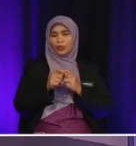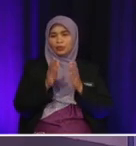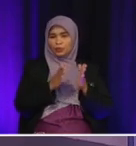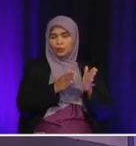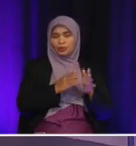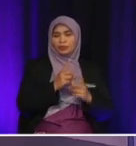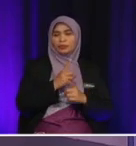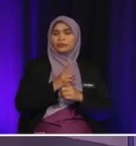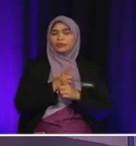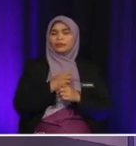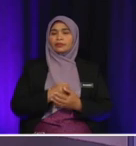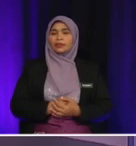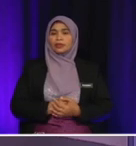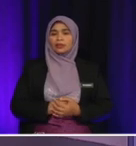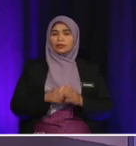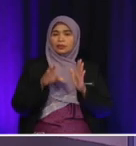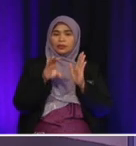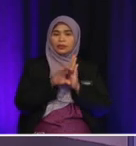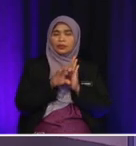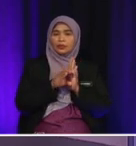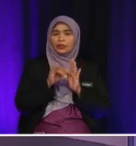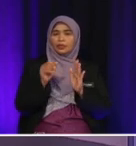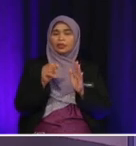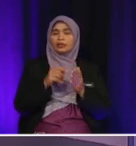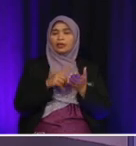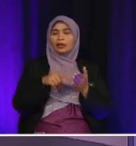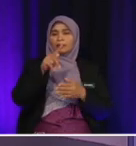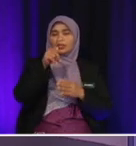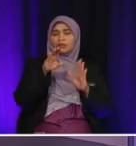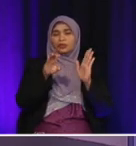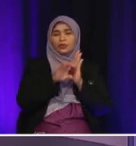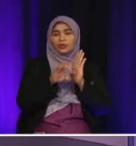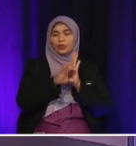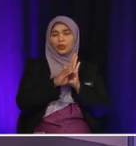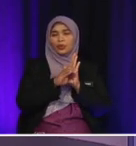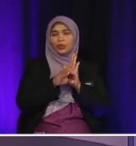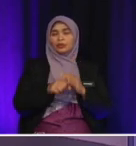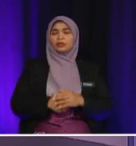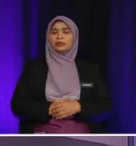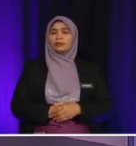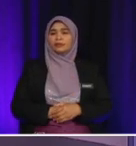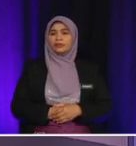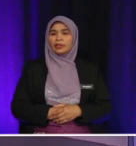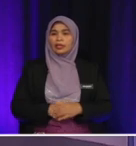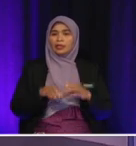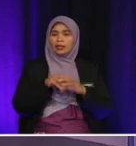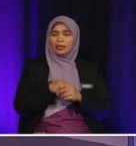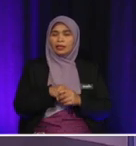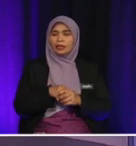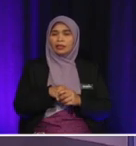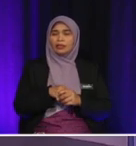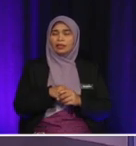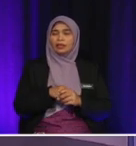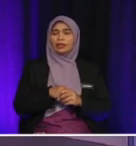kaifiat contoh contoh di sini ialah Apakah Conto contoctohnya ya contoh dalam